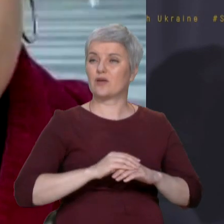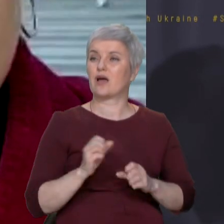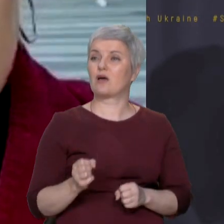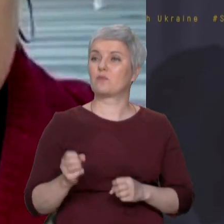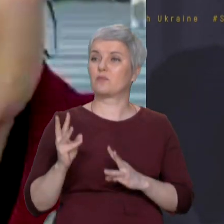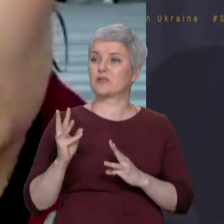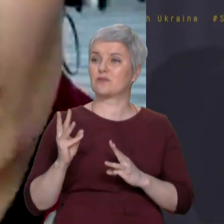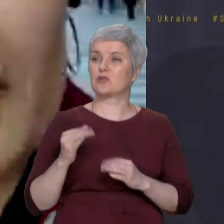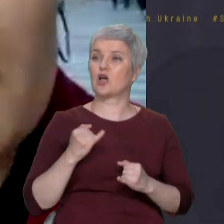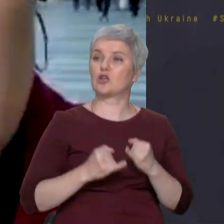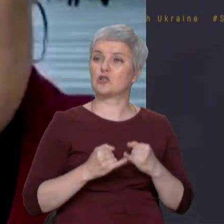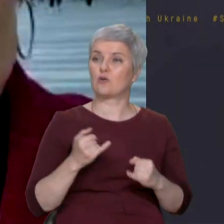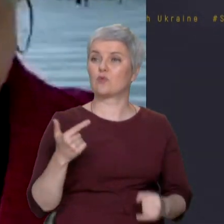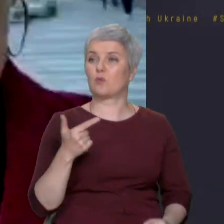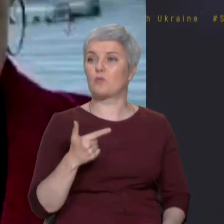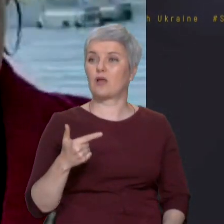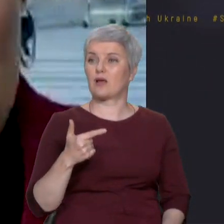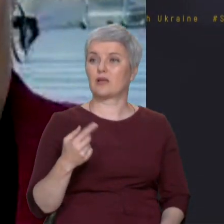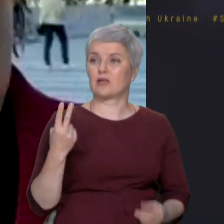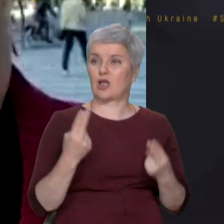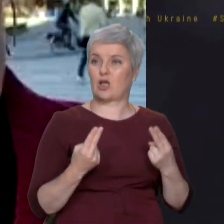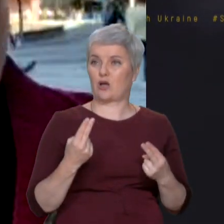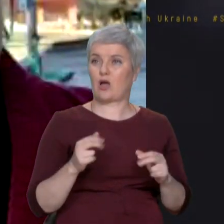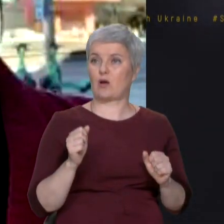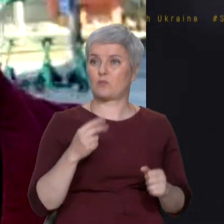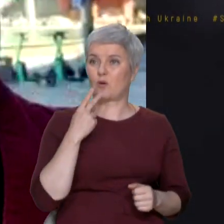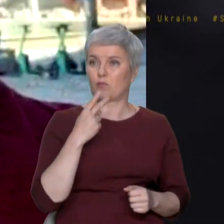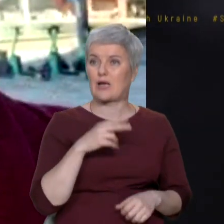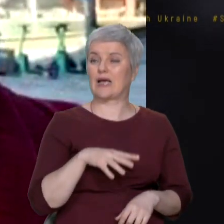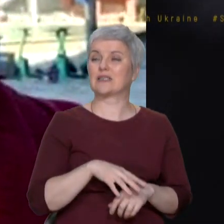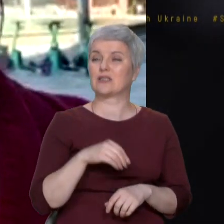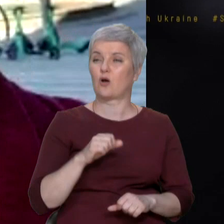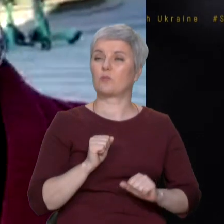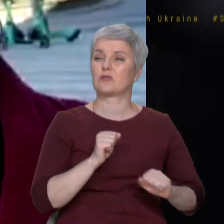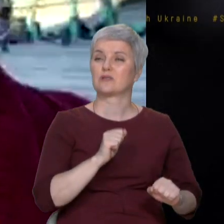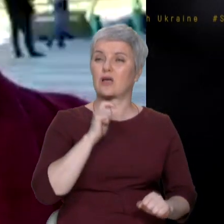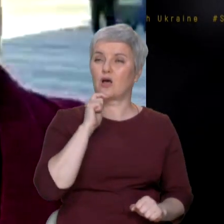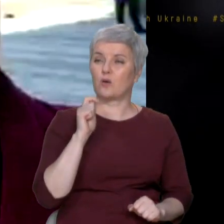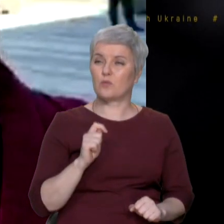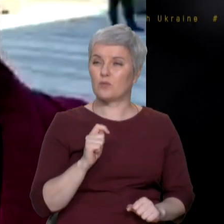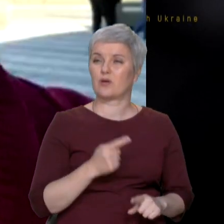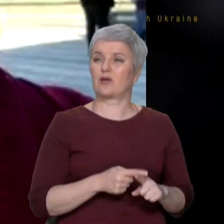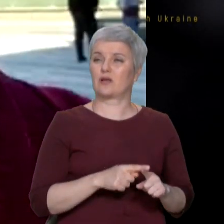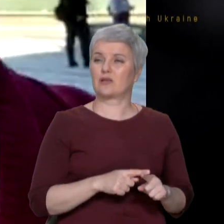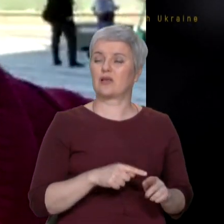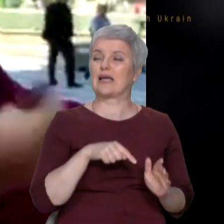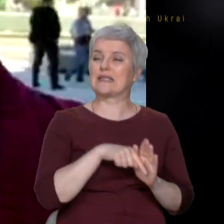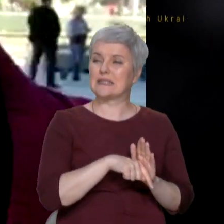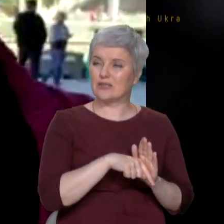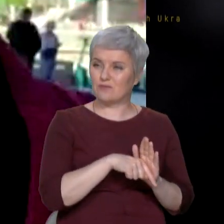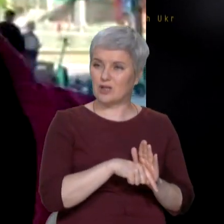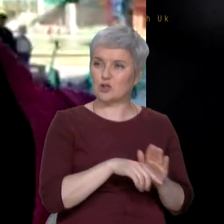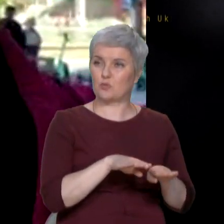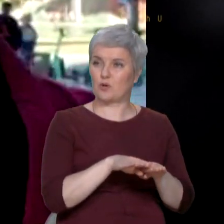підсвічується жовто-блакитним кольором. Тобто можна побачити, що Стокгольм, він за Україну, і це і на символічному рівні, тому